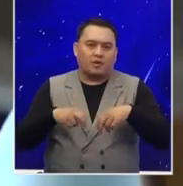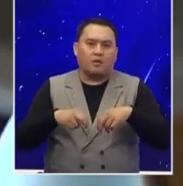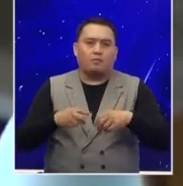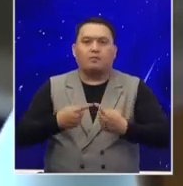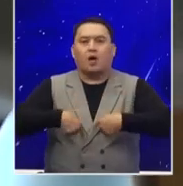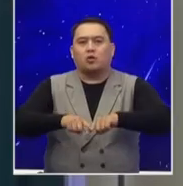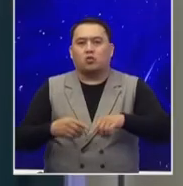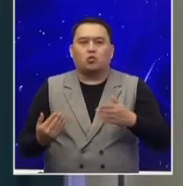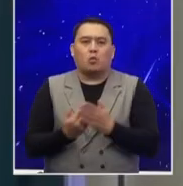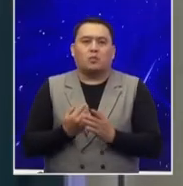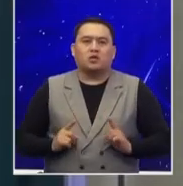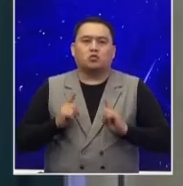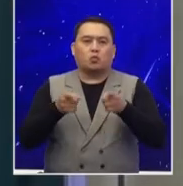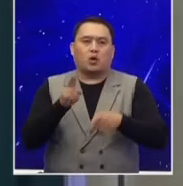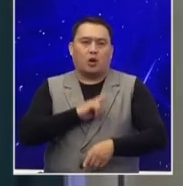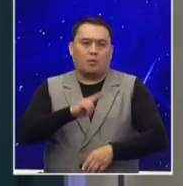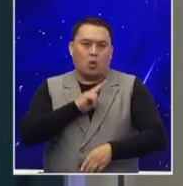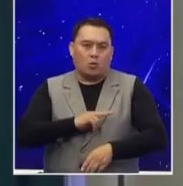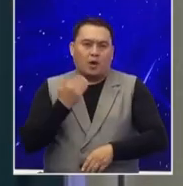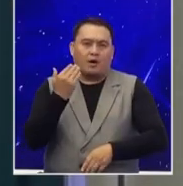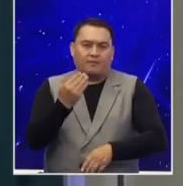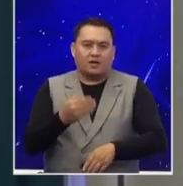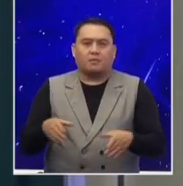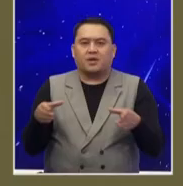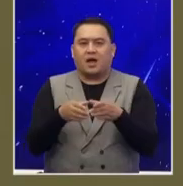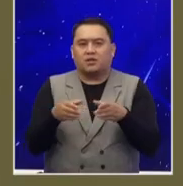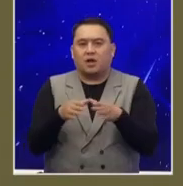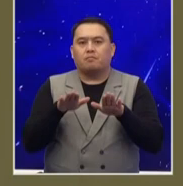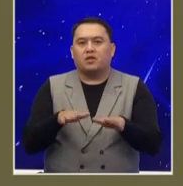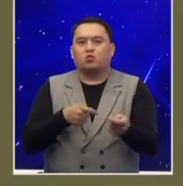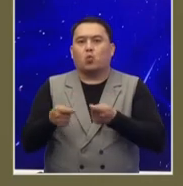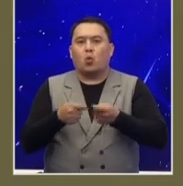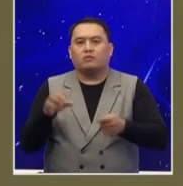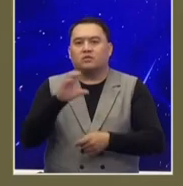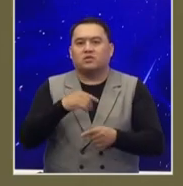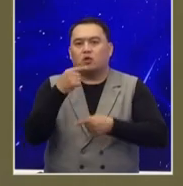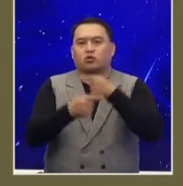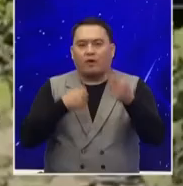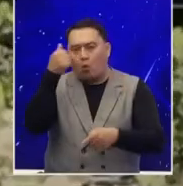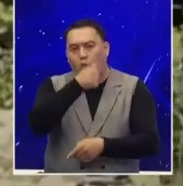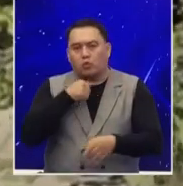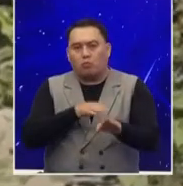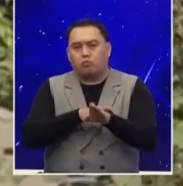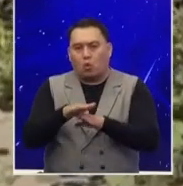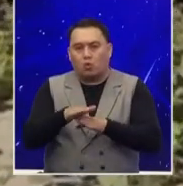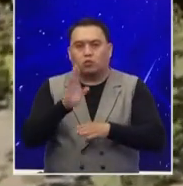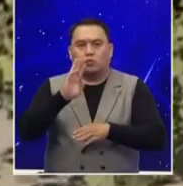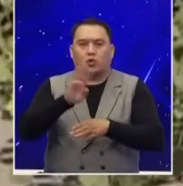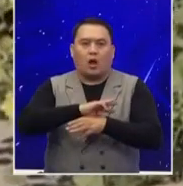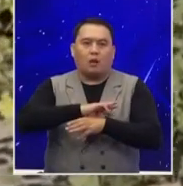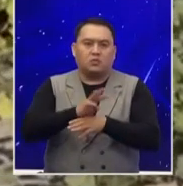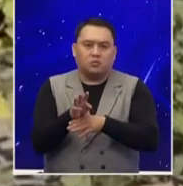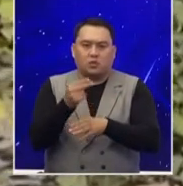разбирательств новый подрядчик уже приступил к работам. Со слов представителей местной власти, к сентябрю следующего года село полностью